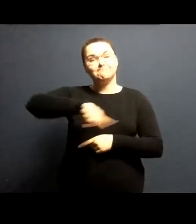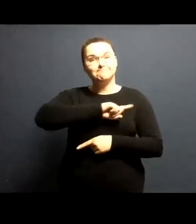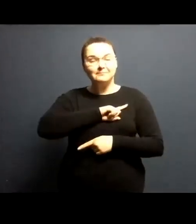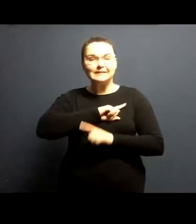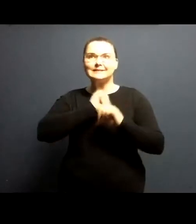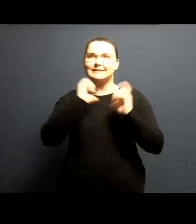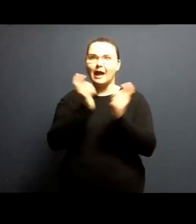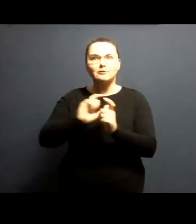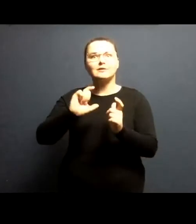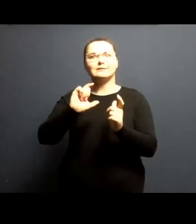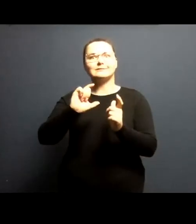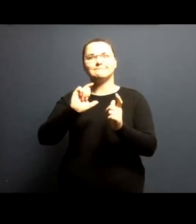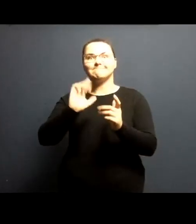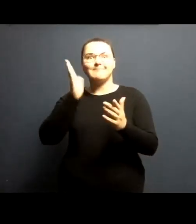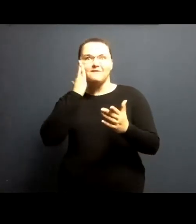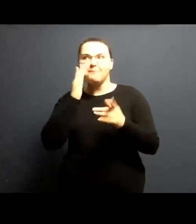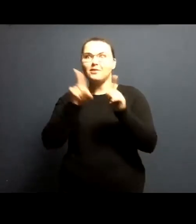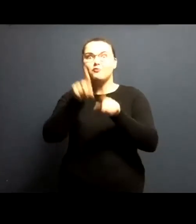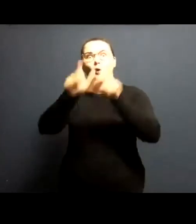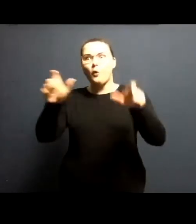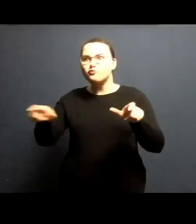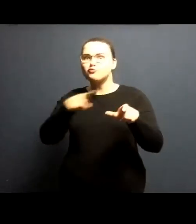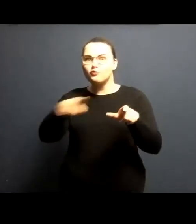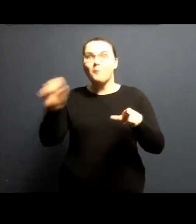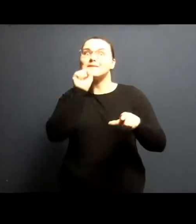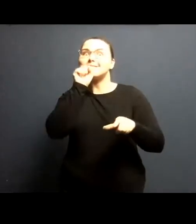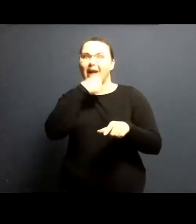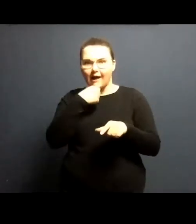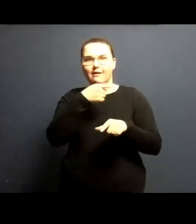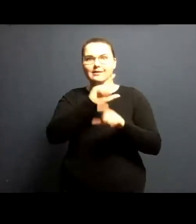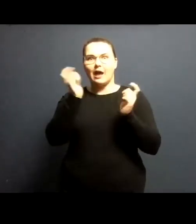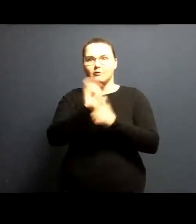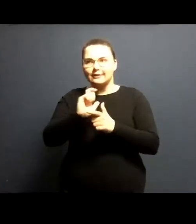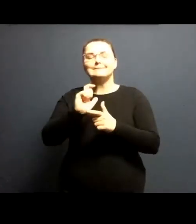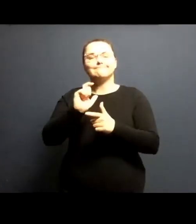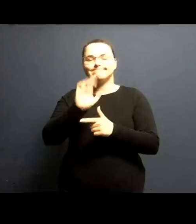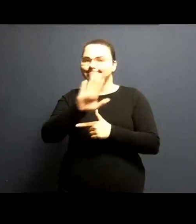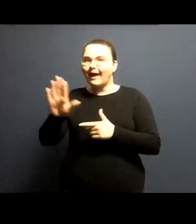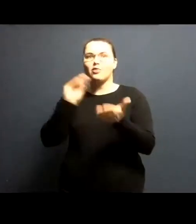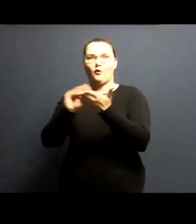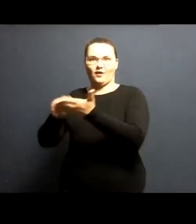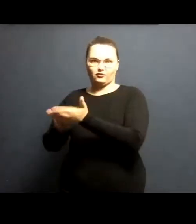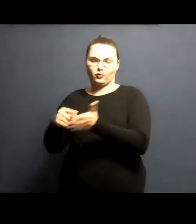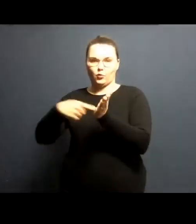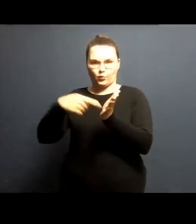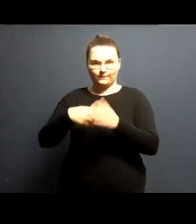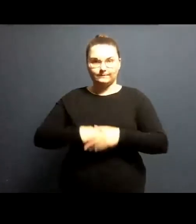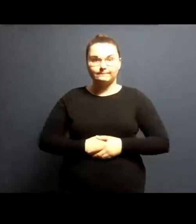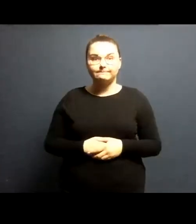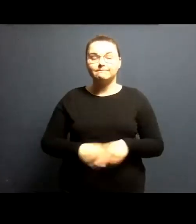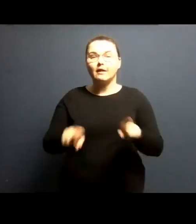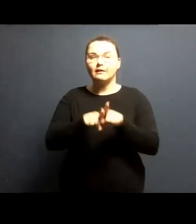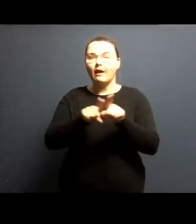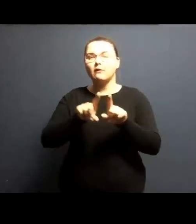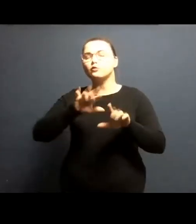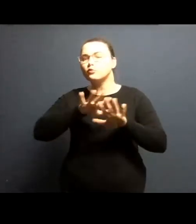osoby stare na całym świecie. Ja dobrałam z psychogeriatrii, bo właściwie można byłoby wiele